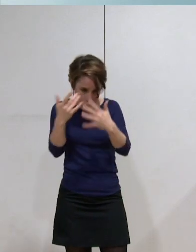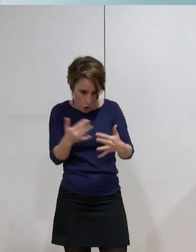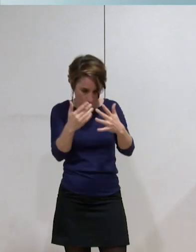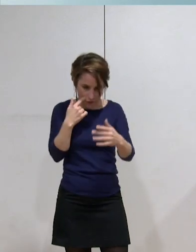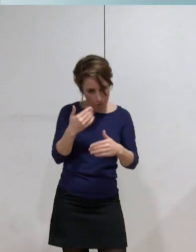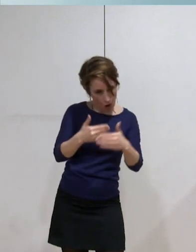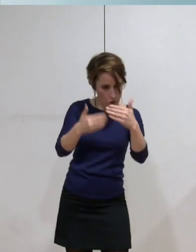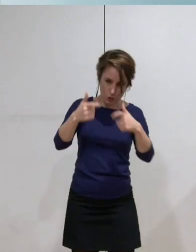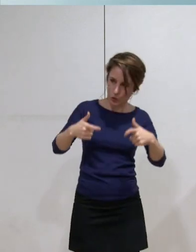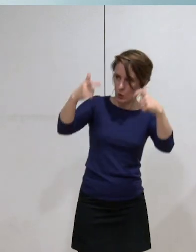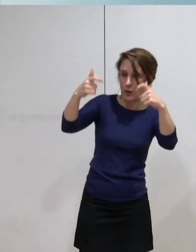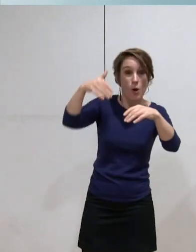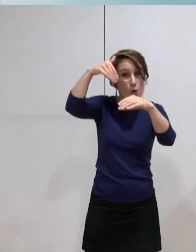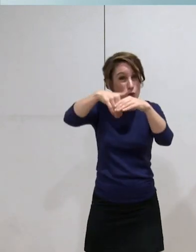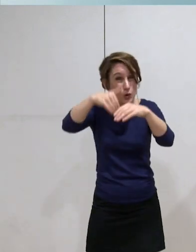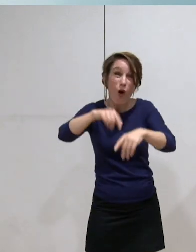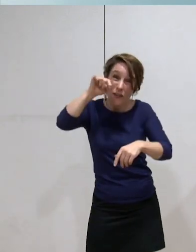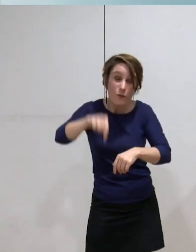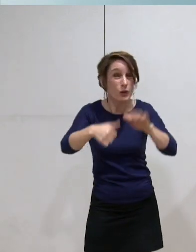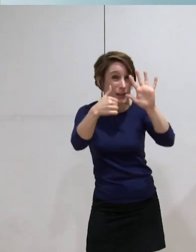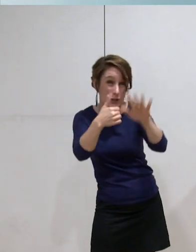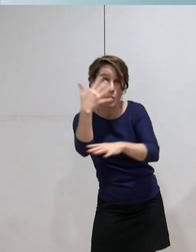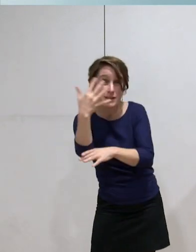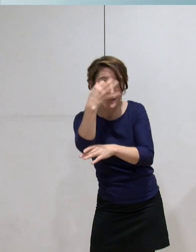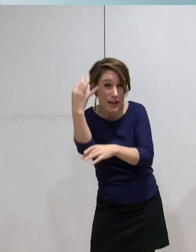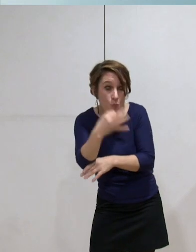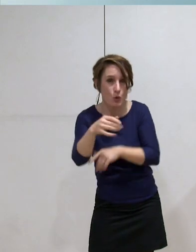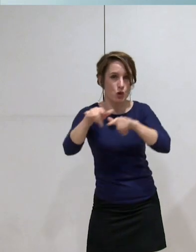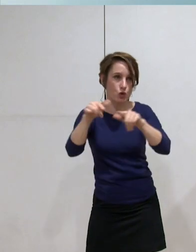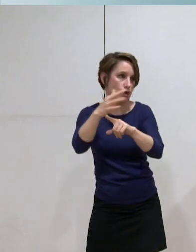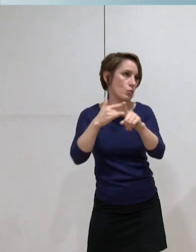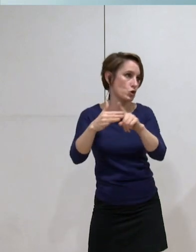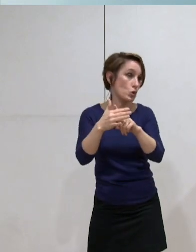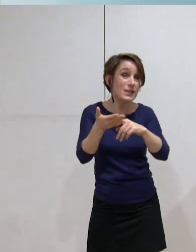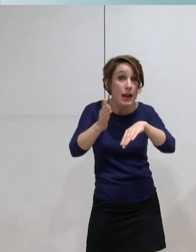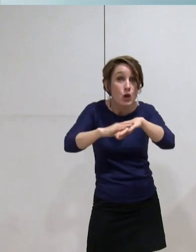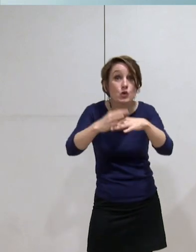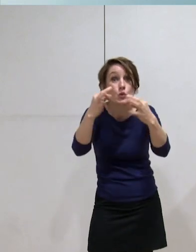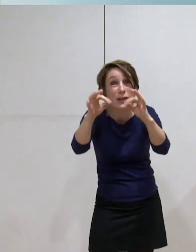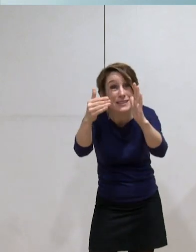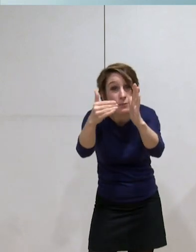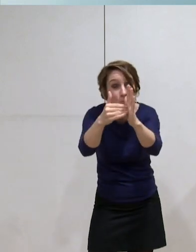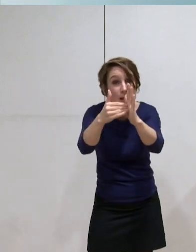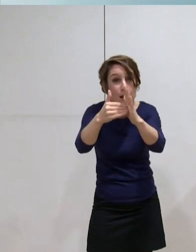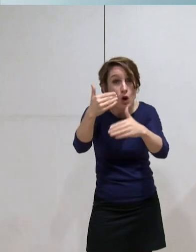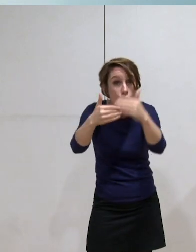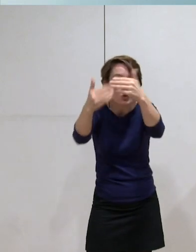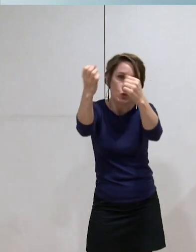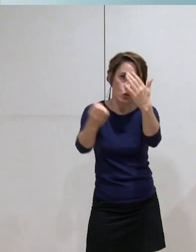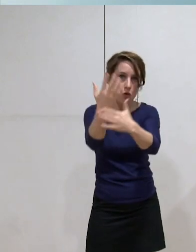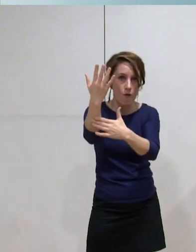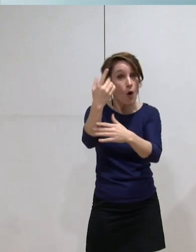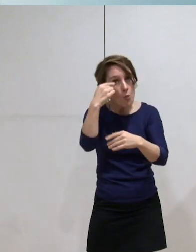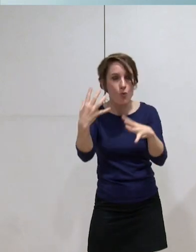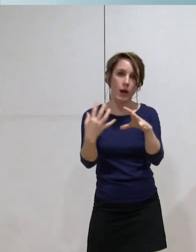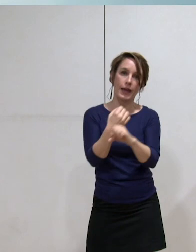construction il faudrait 65 % de construction de logement social sur 10000 constructions neuves pour